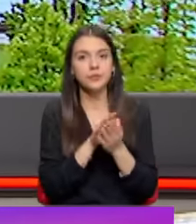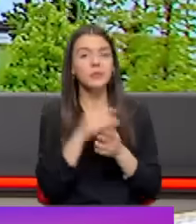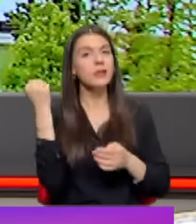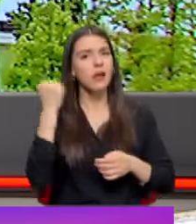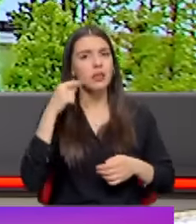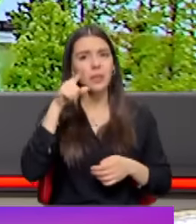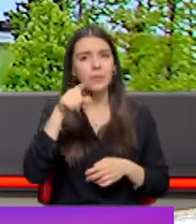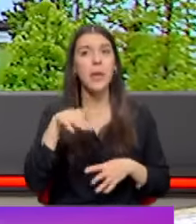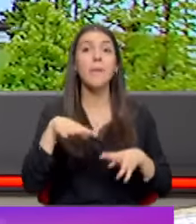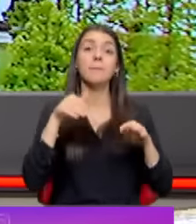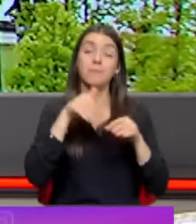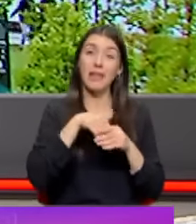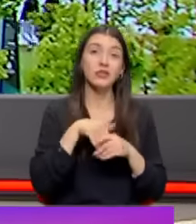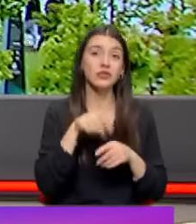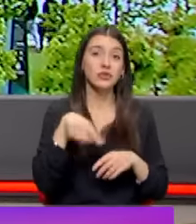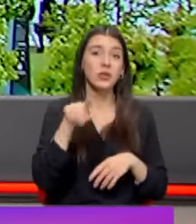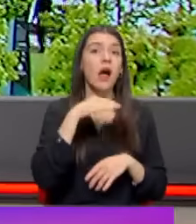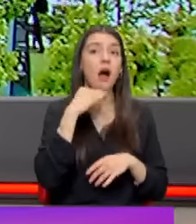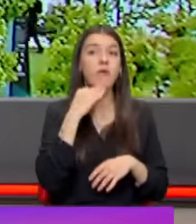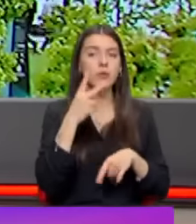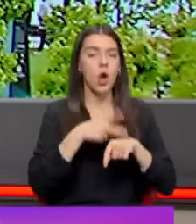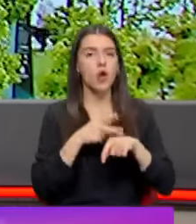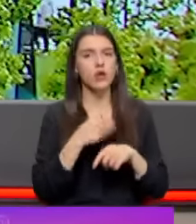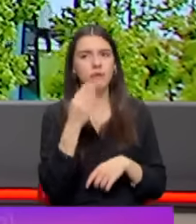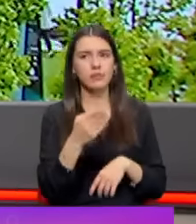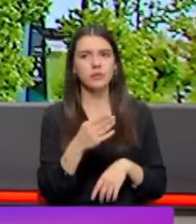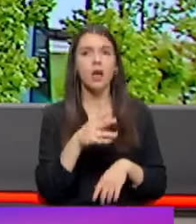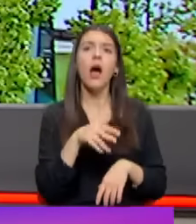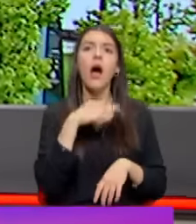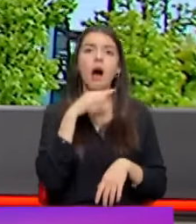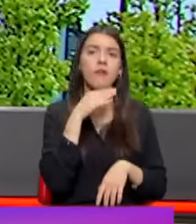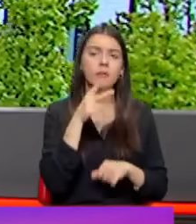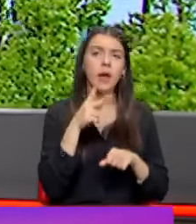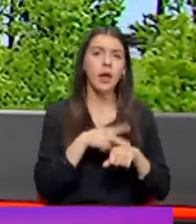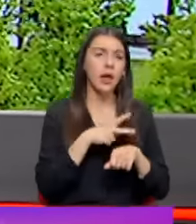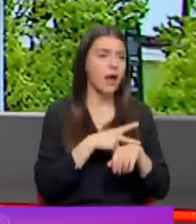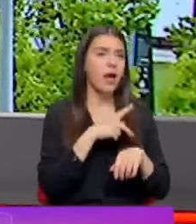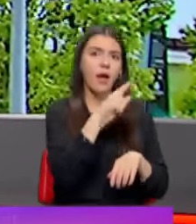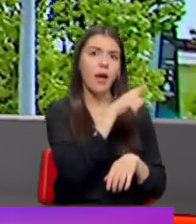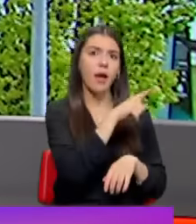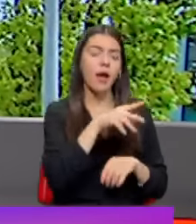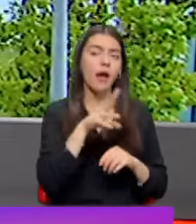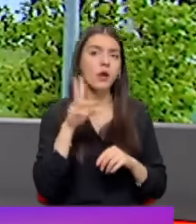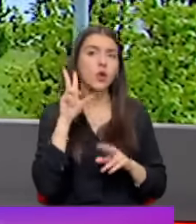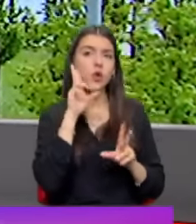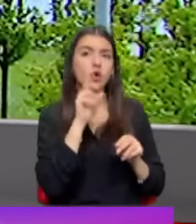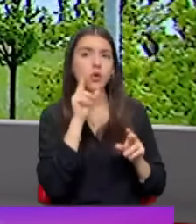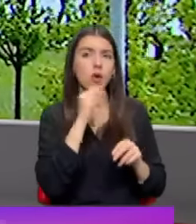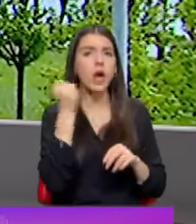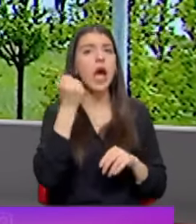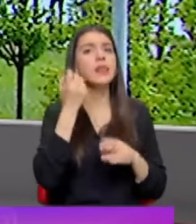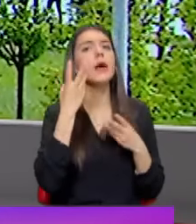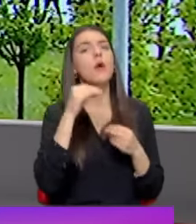göstermesini oysa Avrupa'da uyutma katliamı olmadığını anlatsanıza. Her yer işkence.